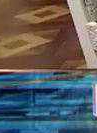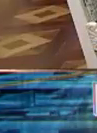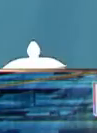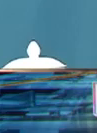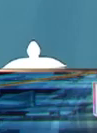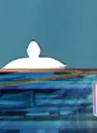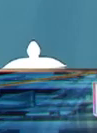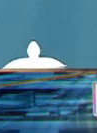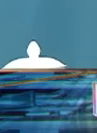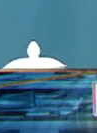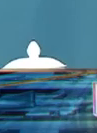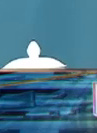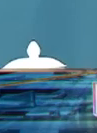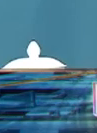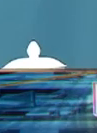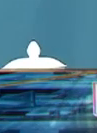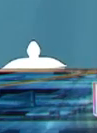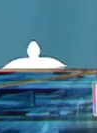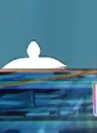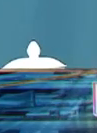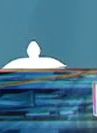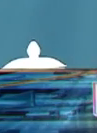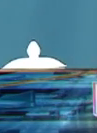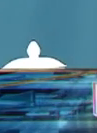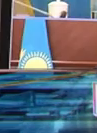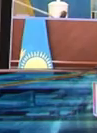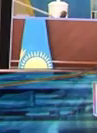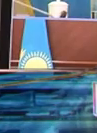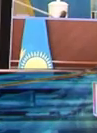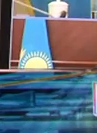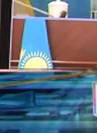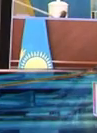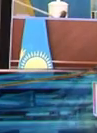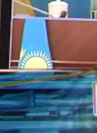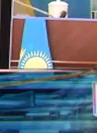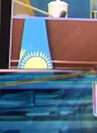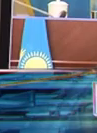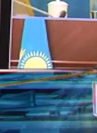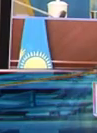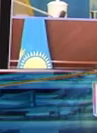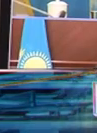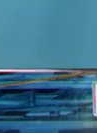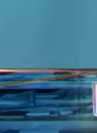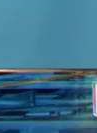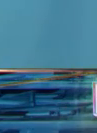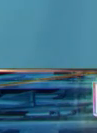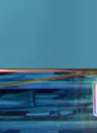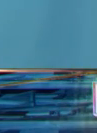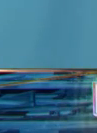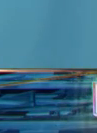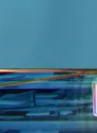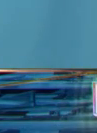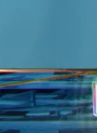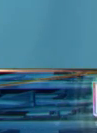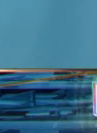Төтенше жағдай режимі сәуірдің соңына дейін созылады. Осыған байланысты президент үкімет пен әкімдерге тапсырма нұсқаулар берді. Бұрын